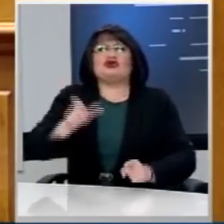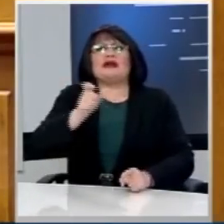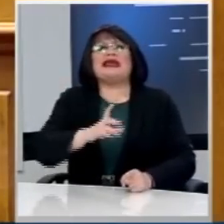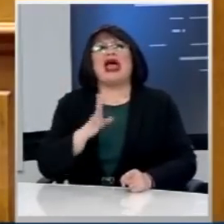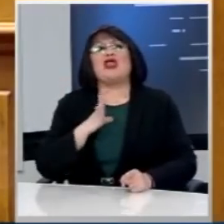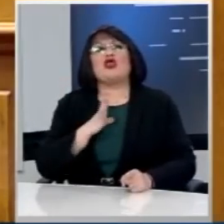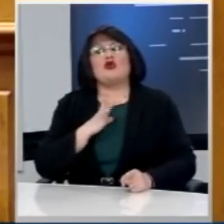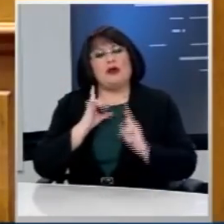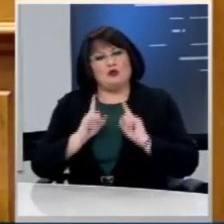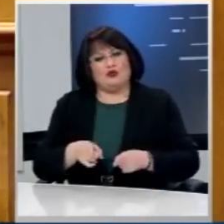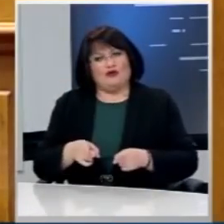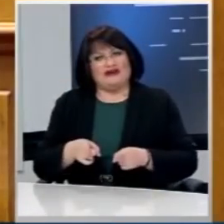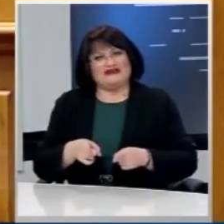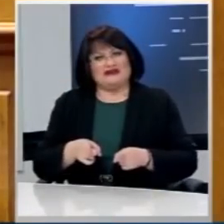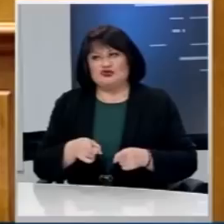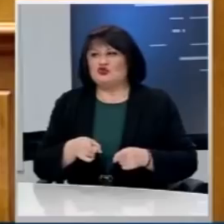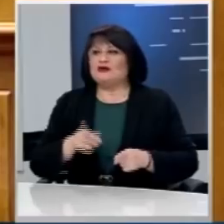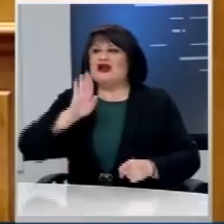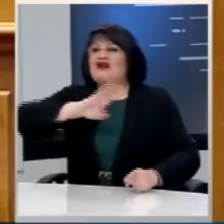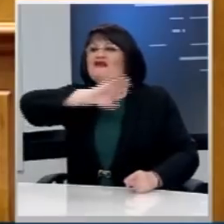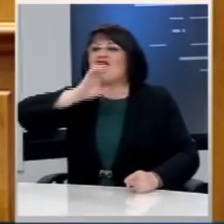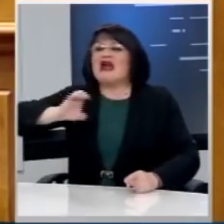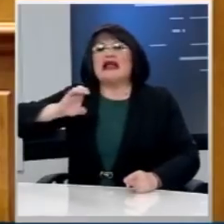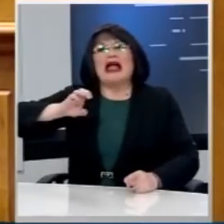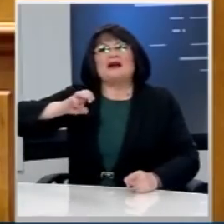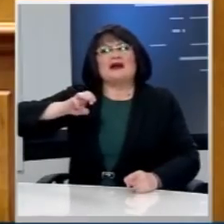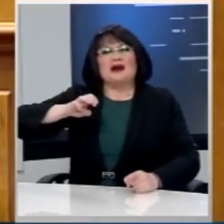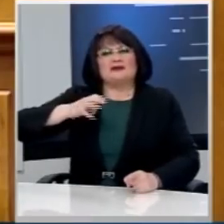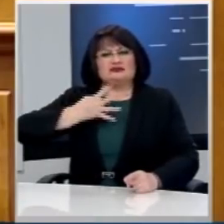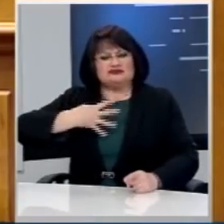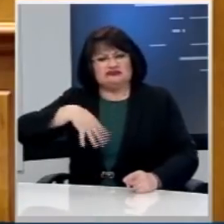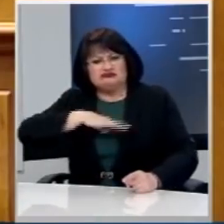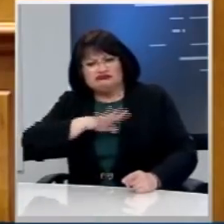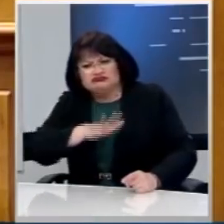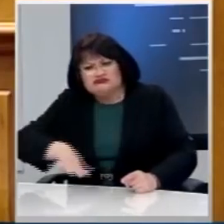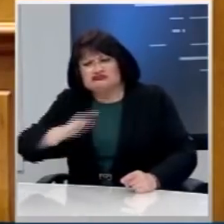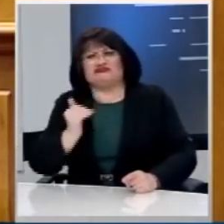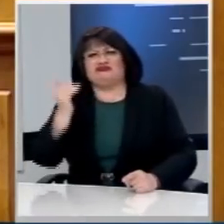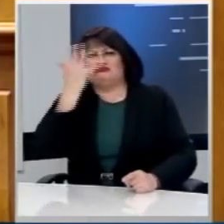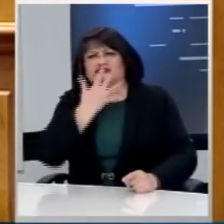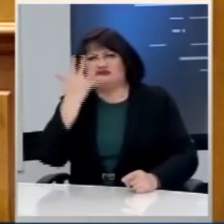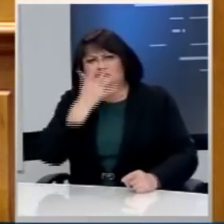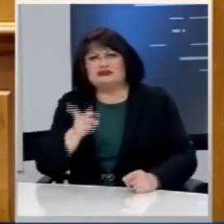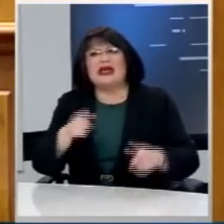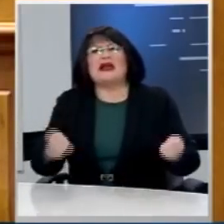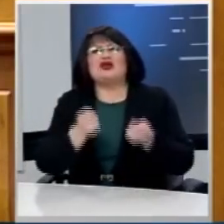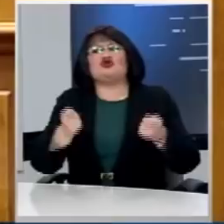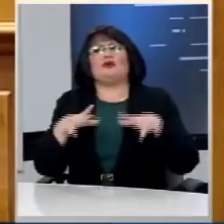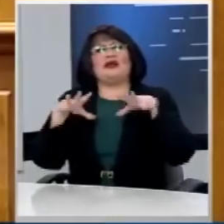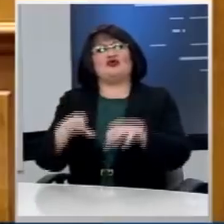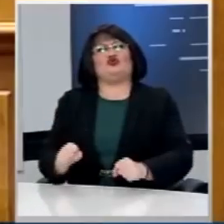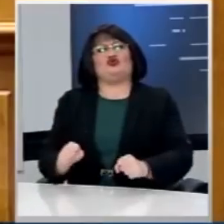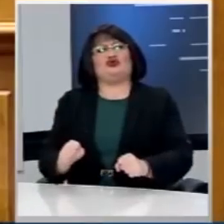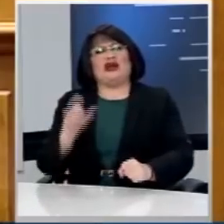εάν και στις χώρες αυτές, στα Βαλκάνια, στη Μέση Ανατολή, στη Βόρεια Αφρική, την εξουσία είχαν οι εργαζόμενοι της